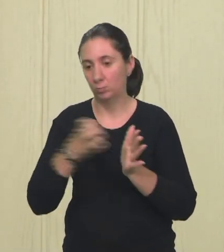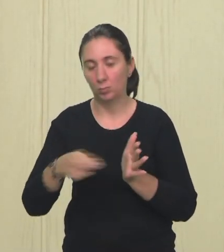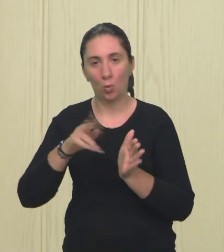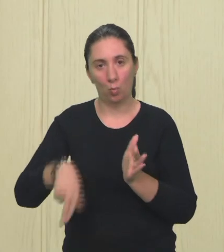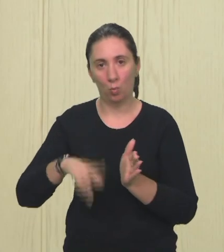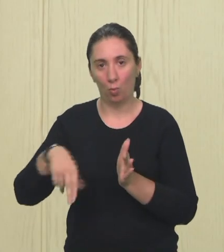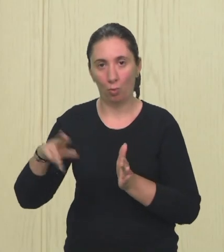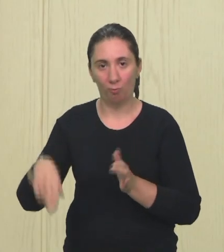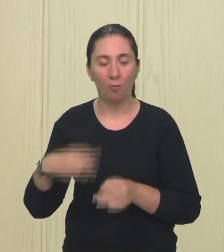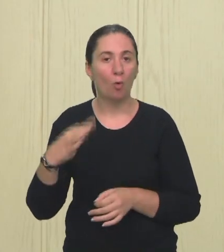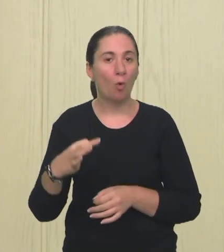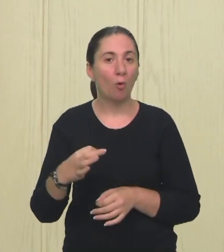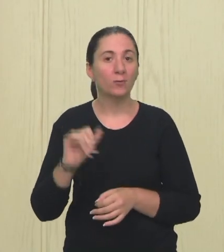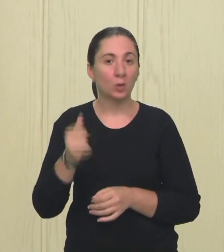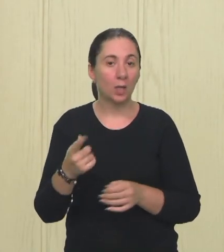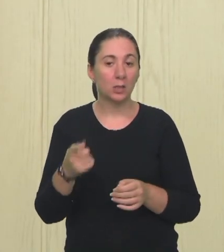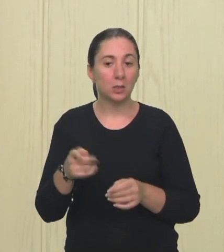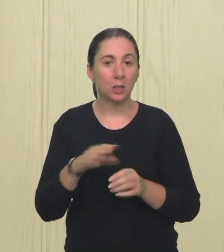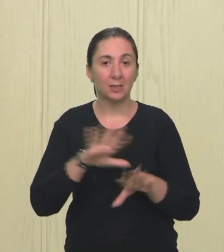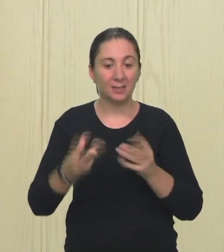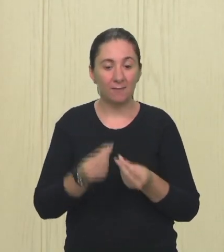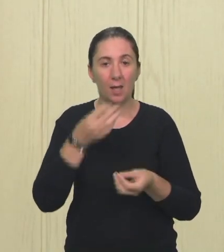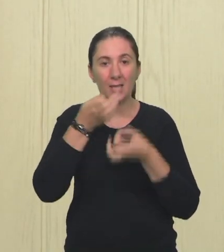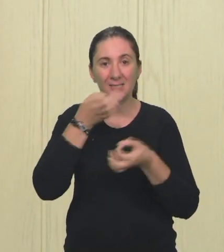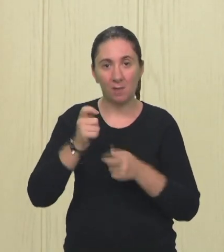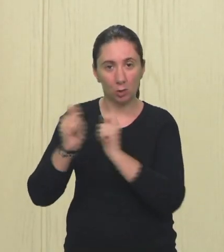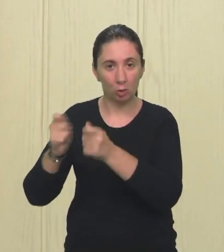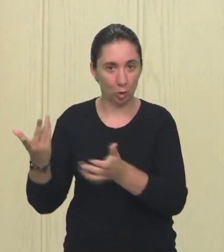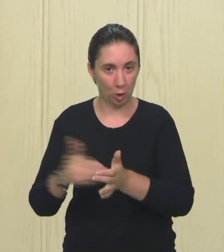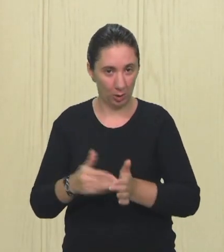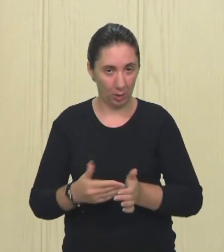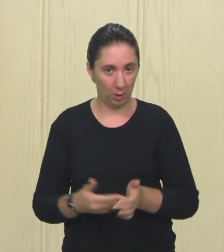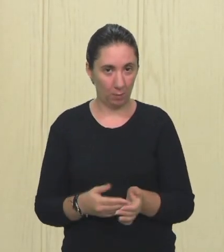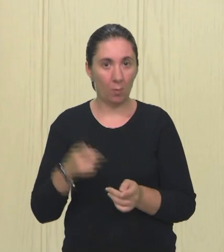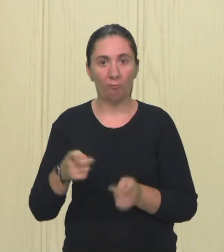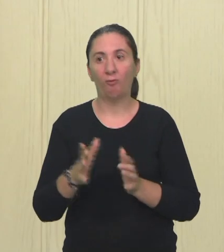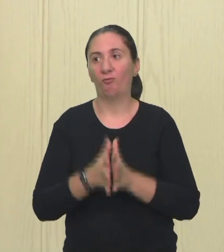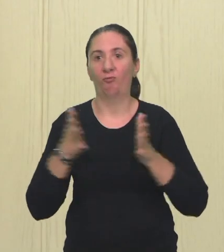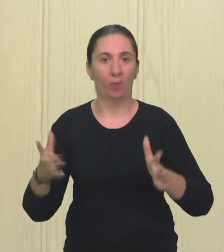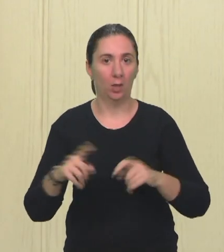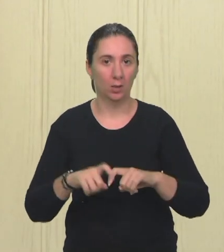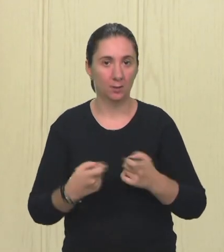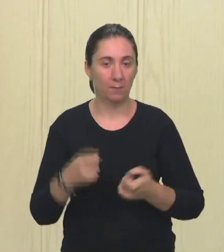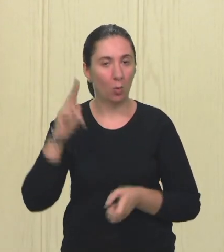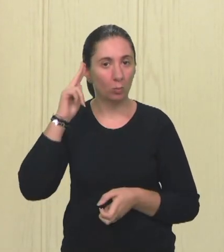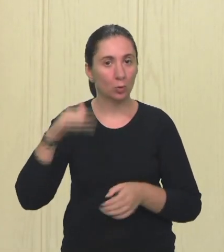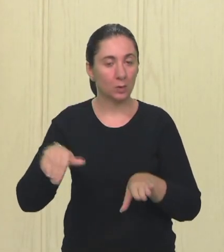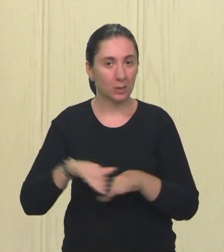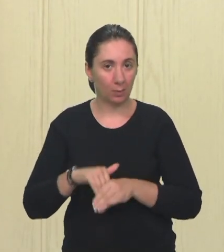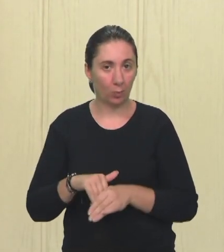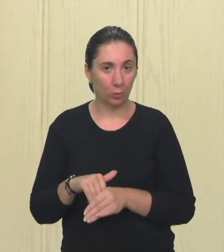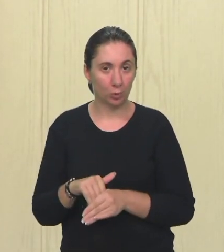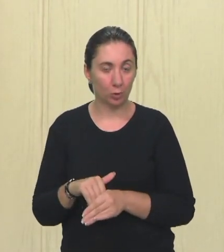ugovor, ovisno o tome da li se ispunio sva izvješća koja su potrebna. Ovo nam je velika stvar, omogućilo nam je